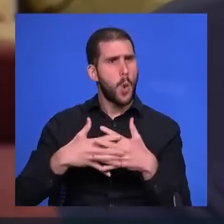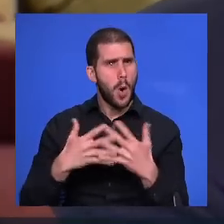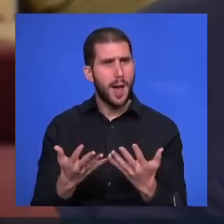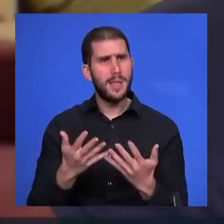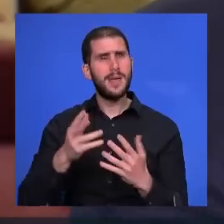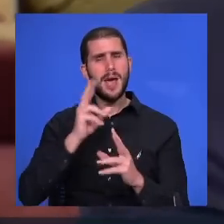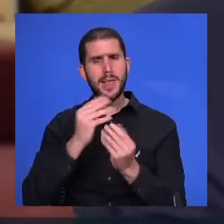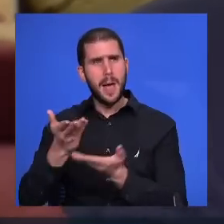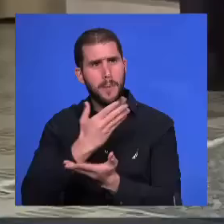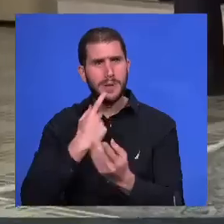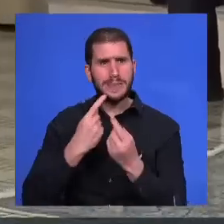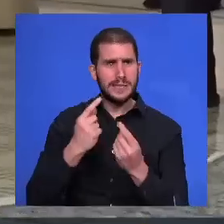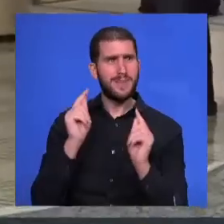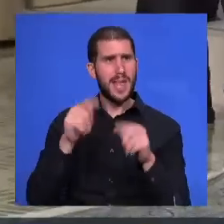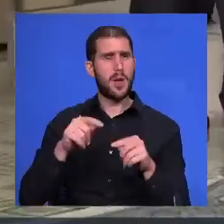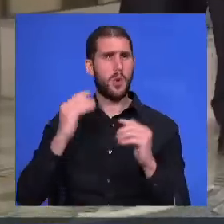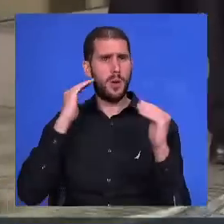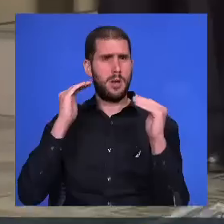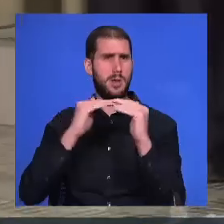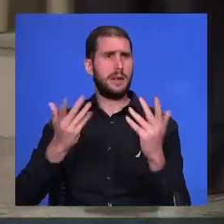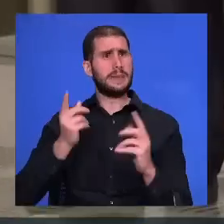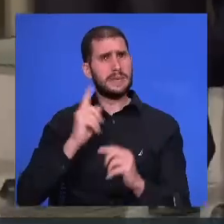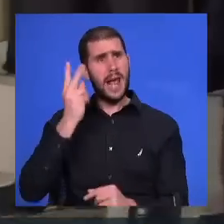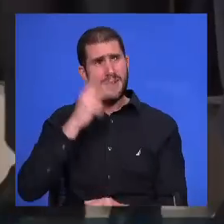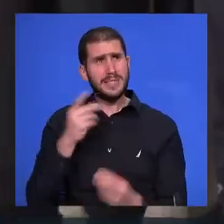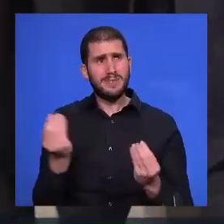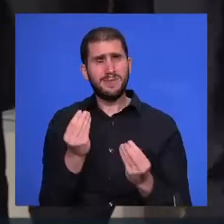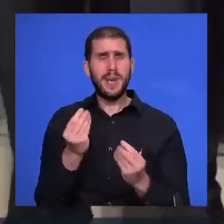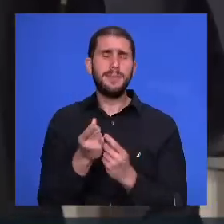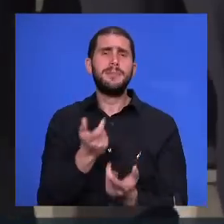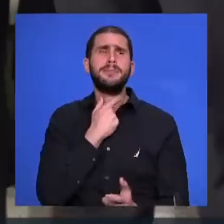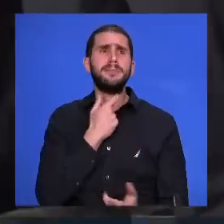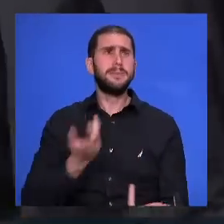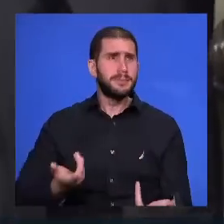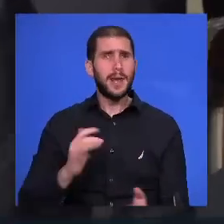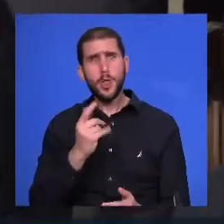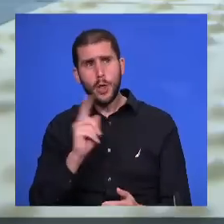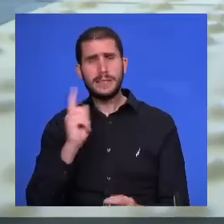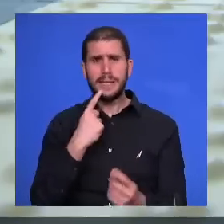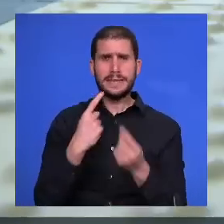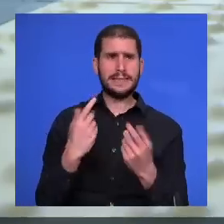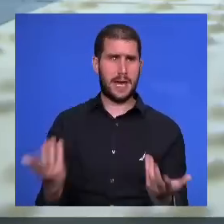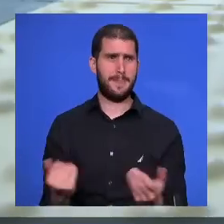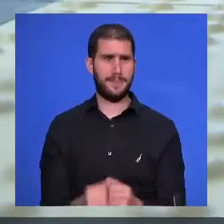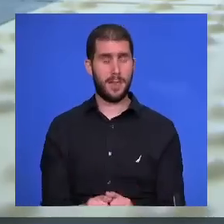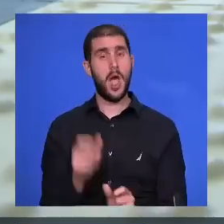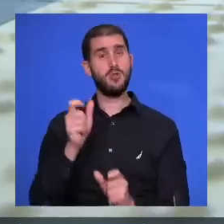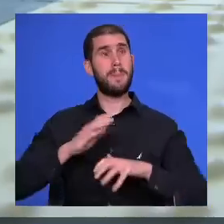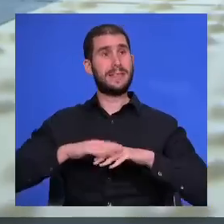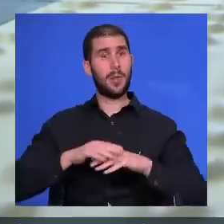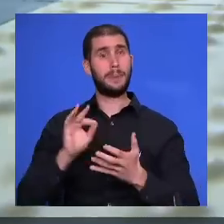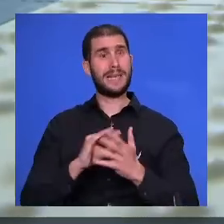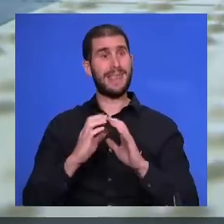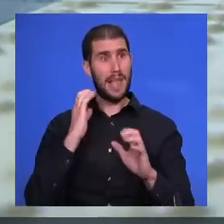ידברו ביניהם, ישוחחו ויגיעו לעמק השווה. צריך להבין, זה דברים של פיקוח נפש, כן, לא. צריך לנהל שיח. גורמי המקצוע במשרד